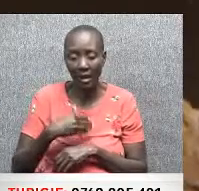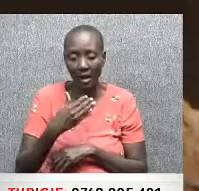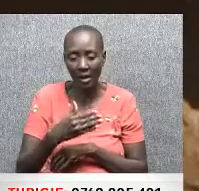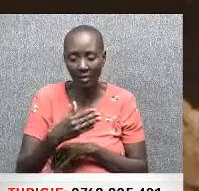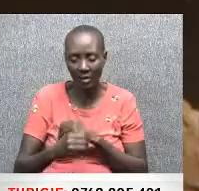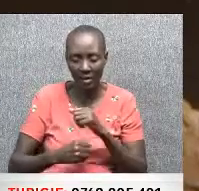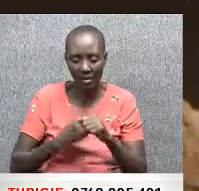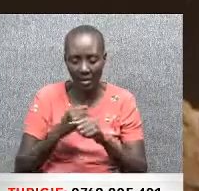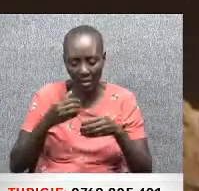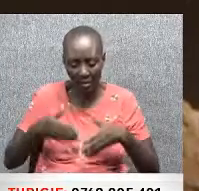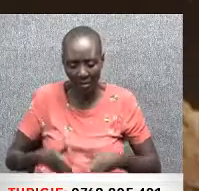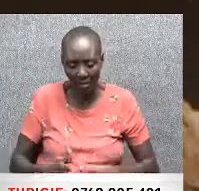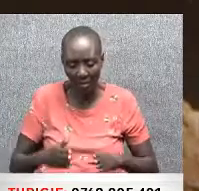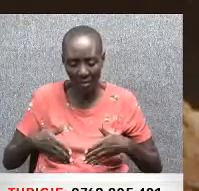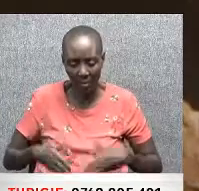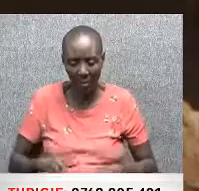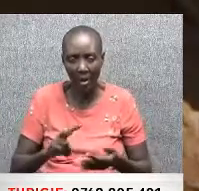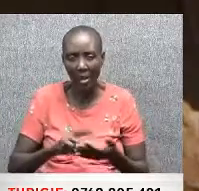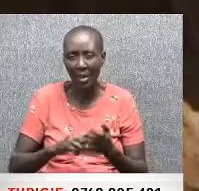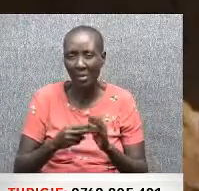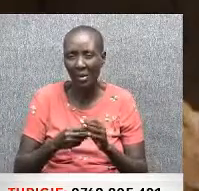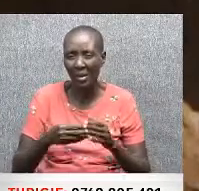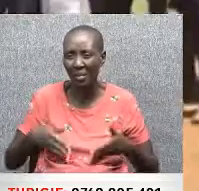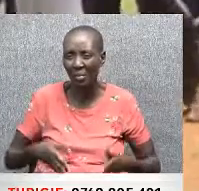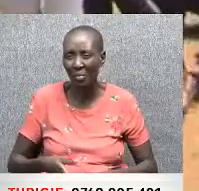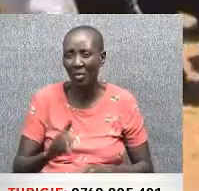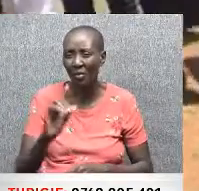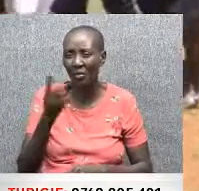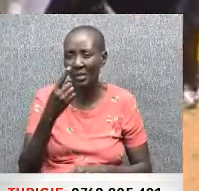Naweza hesabu alianza kuzaa akiwa miaka ngapi?